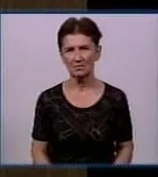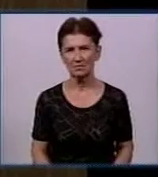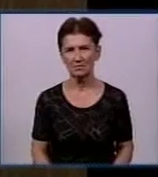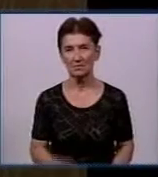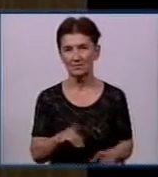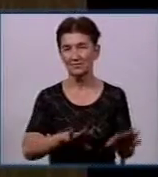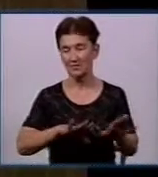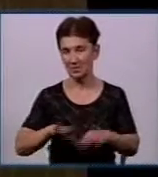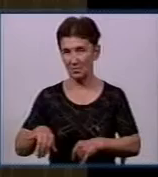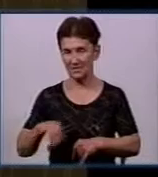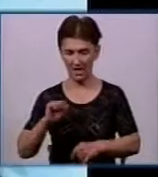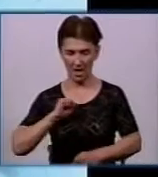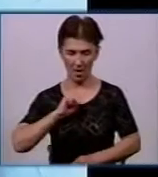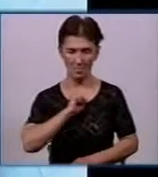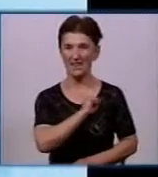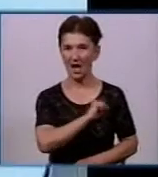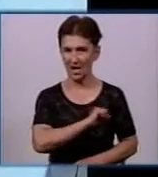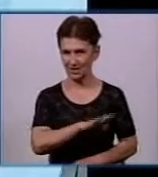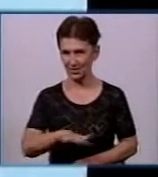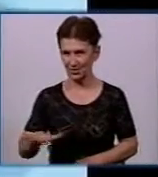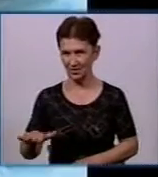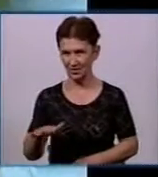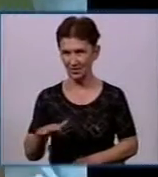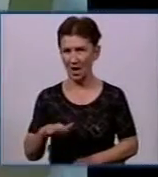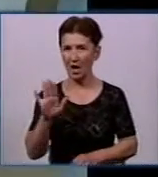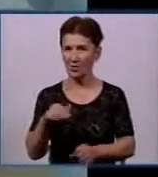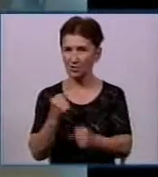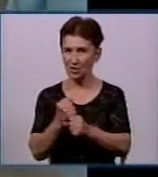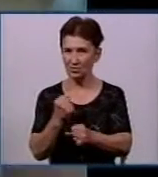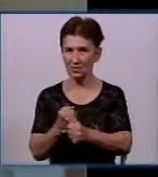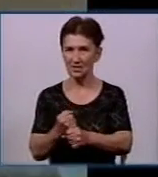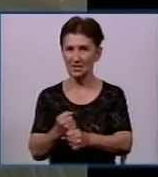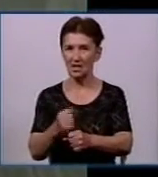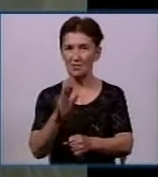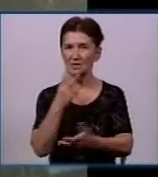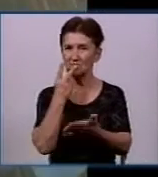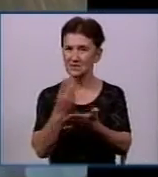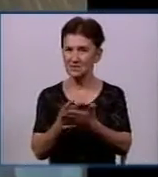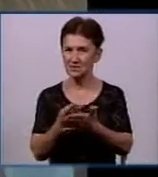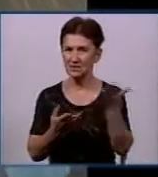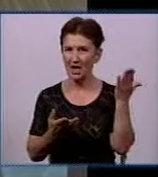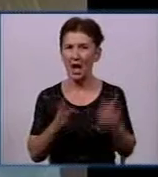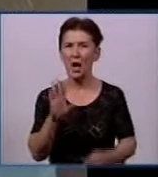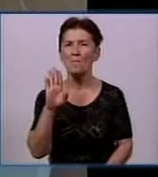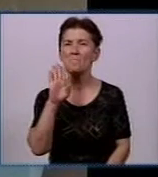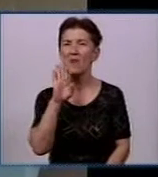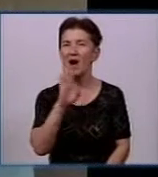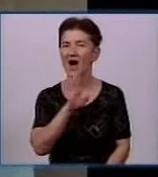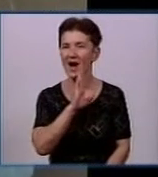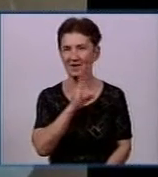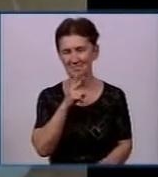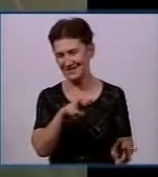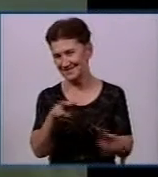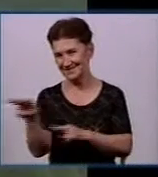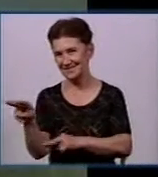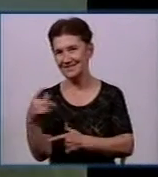Для огляду педіатру до маніпуляційного кабінету. А де мама? Смотри, де мама? Смотри, де мама? Ой, привіт, привіт,